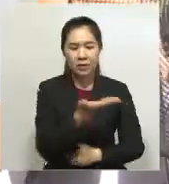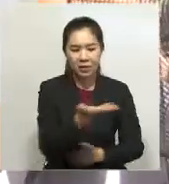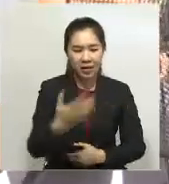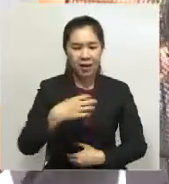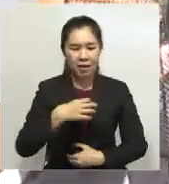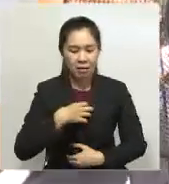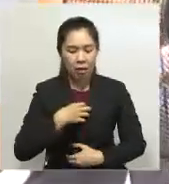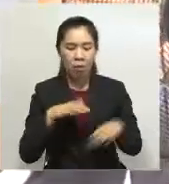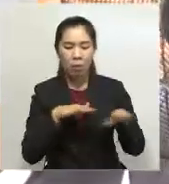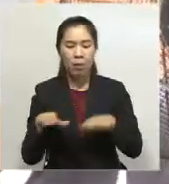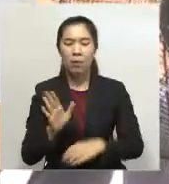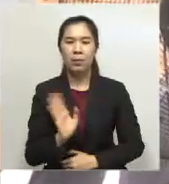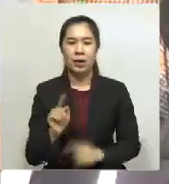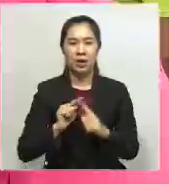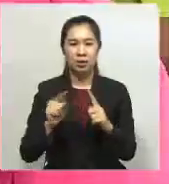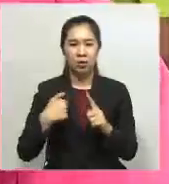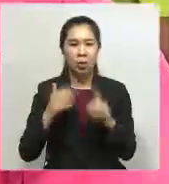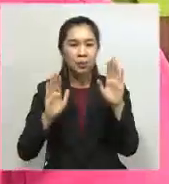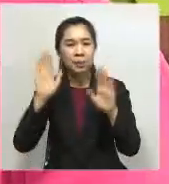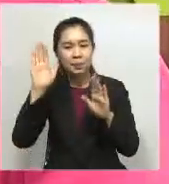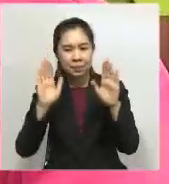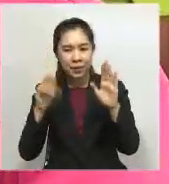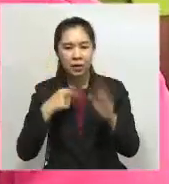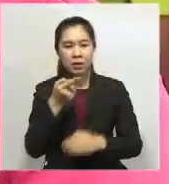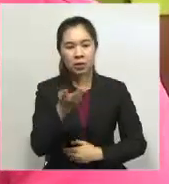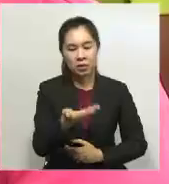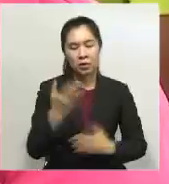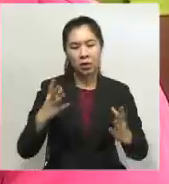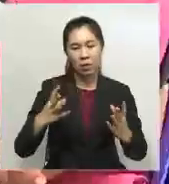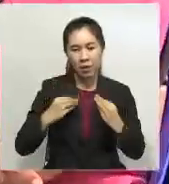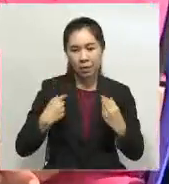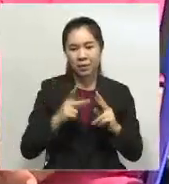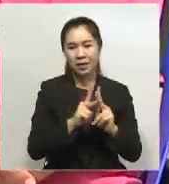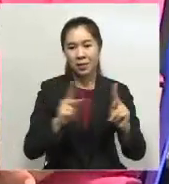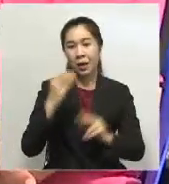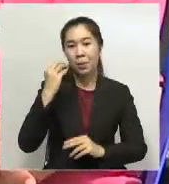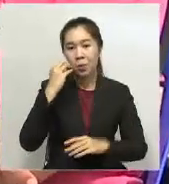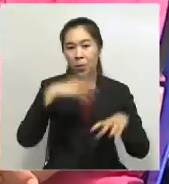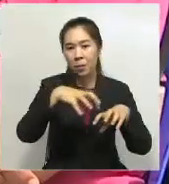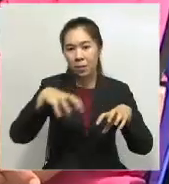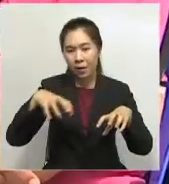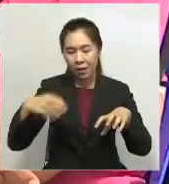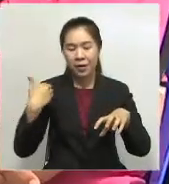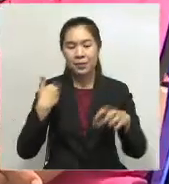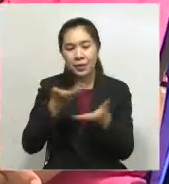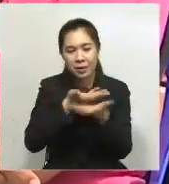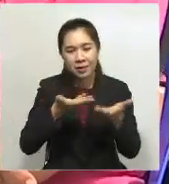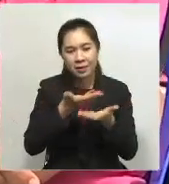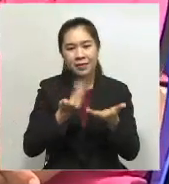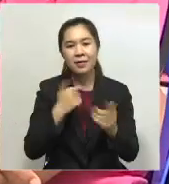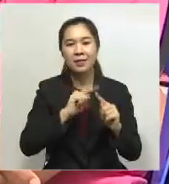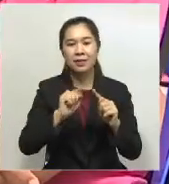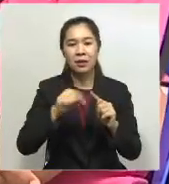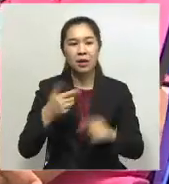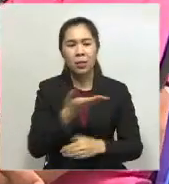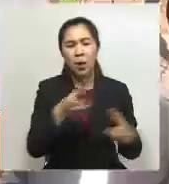เป็นไปไม่ได้เพราะนั้นมันก็ต้องใช้มติของอะไรล่ะในส่วนกรรมการหมู่บ้านบางในส่วนการทำประชาพิจารณ์บ้างอะไรเหล่านี้ถ้าเสีย